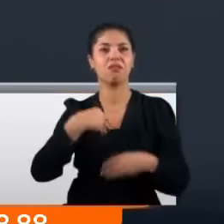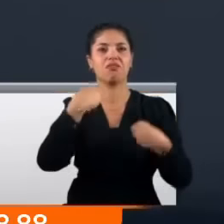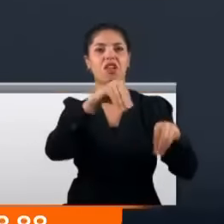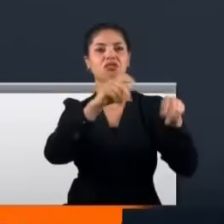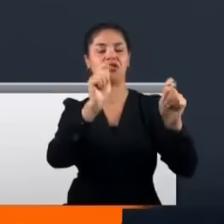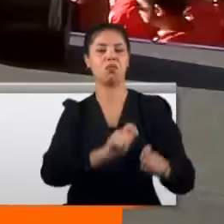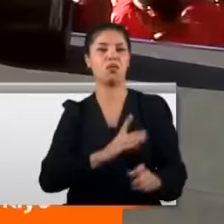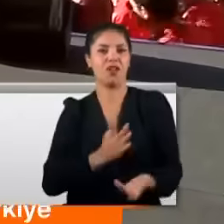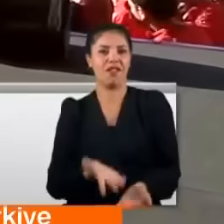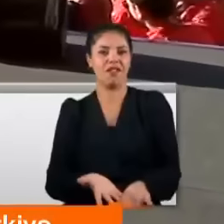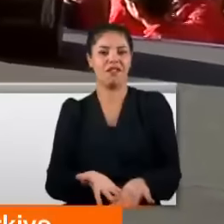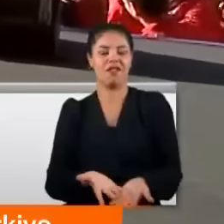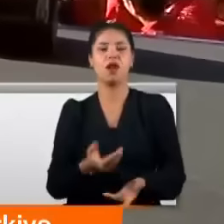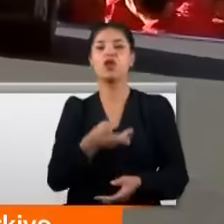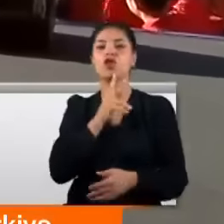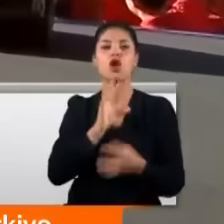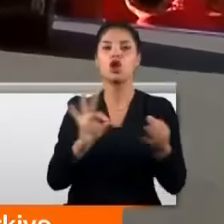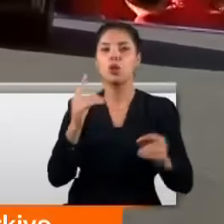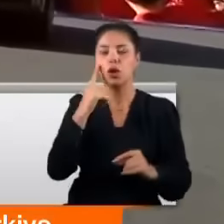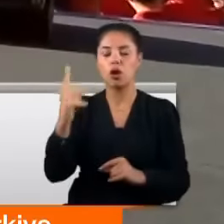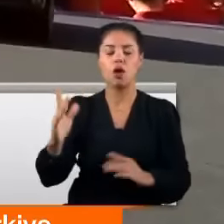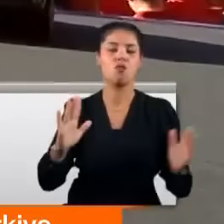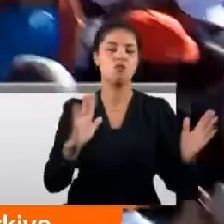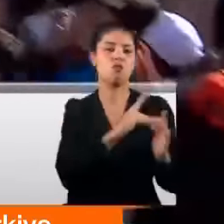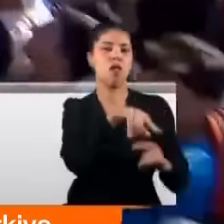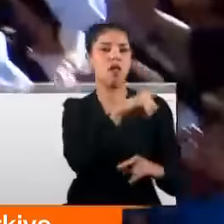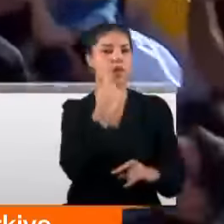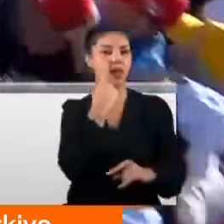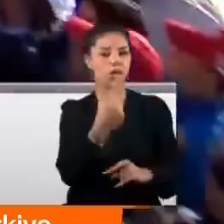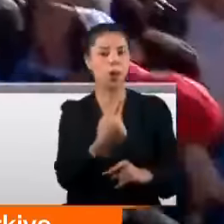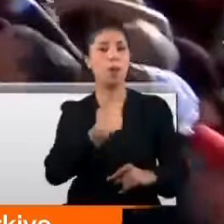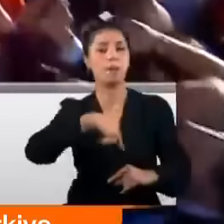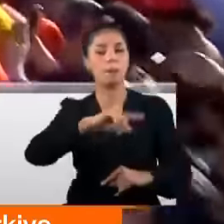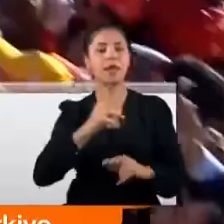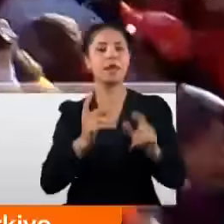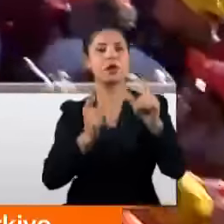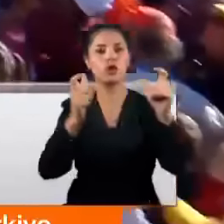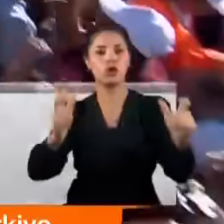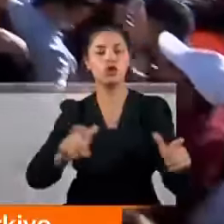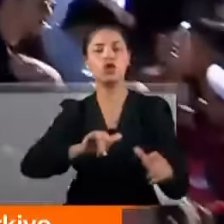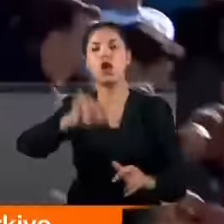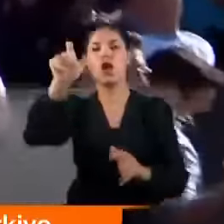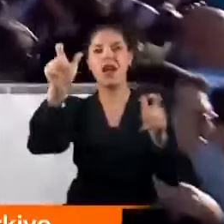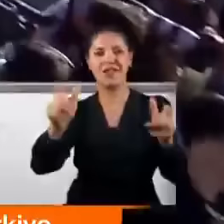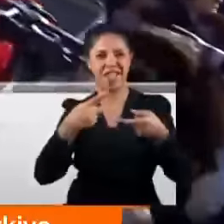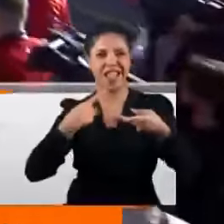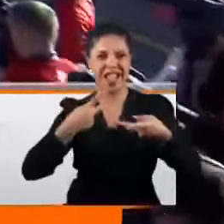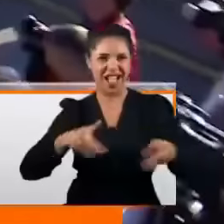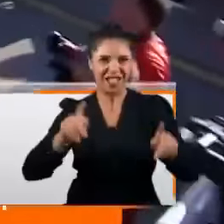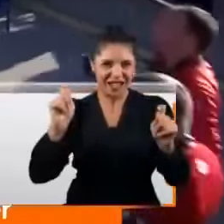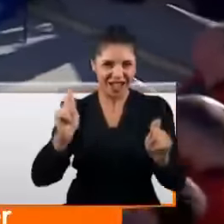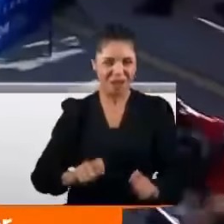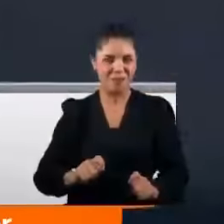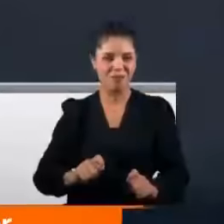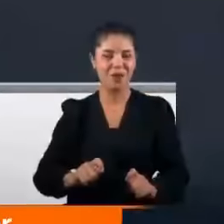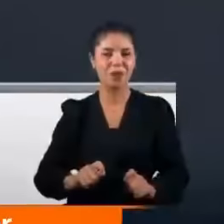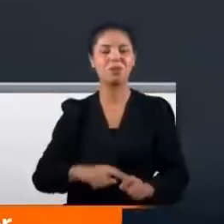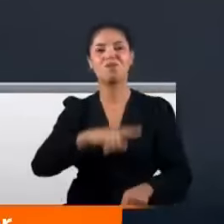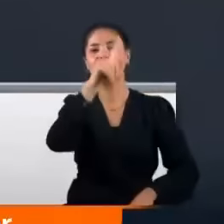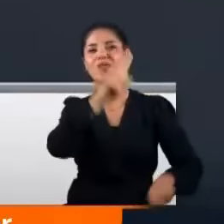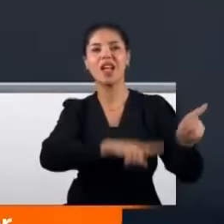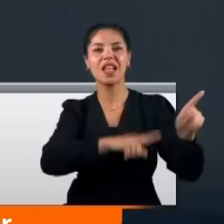yapar hale geldik. Son sözleri ise muhalefete yönelikti. Biz Çukurova Havalimanı'nı açtığımızda